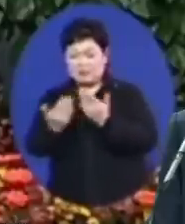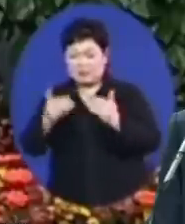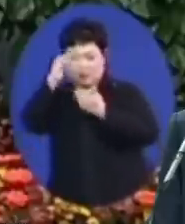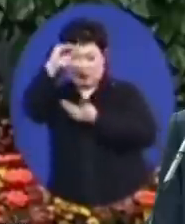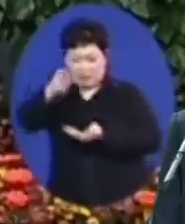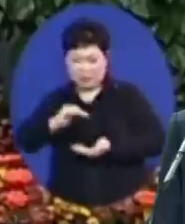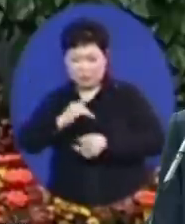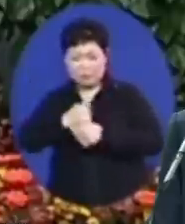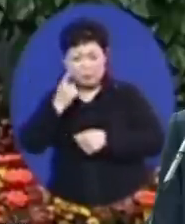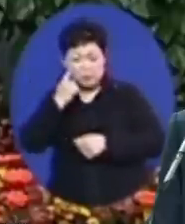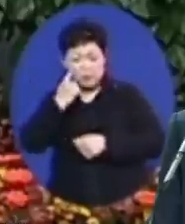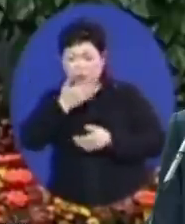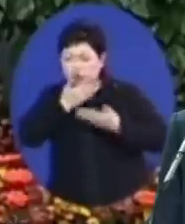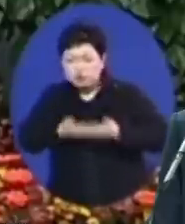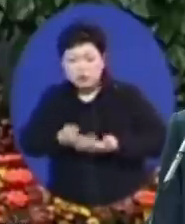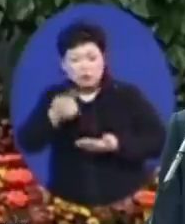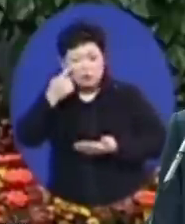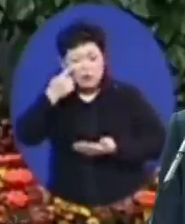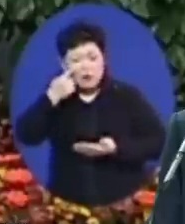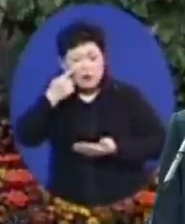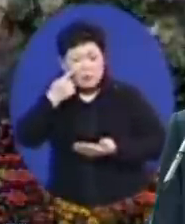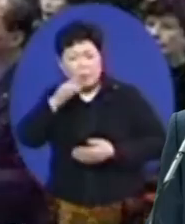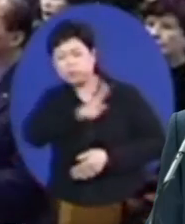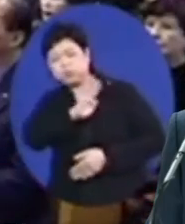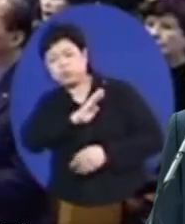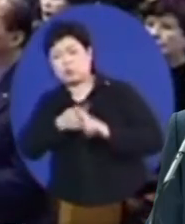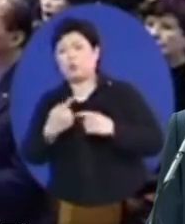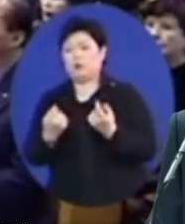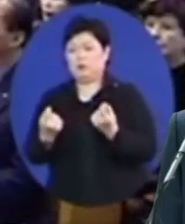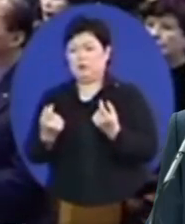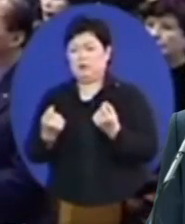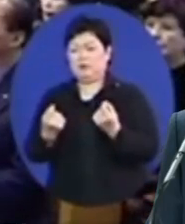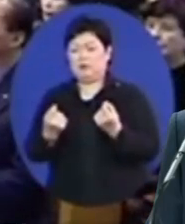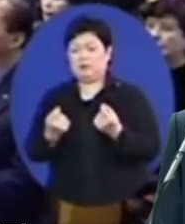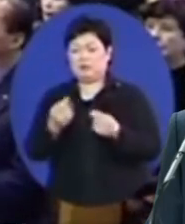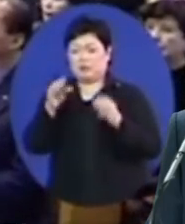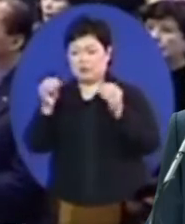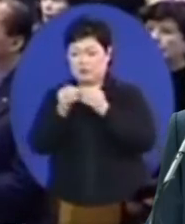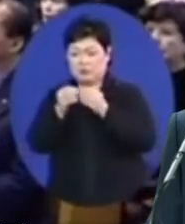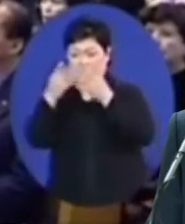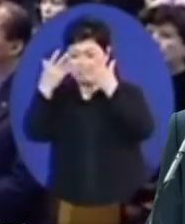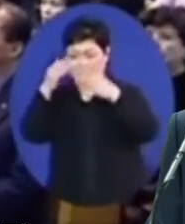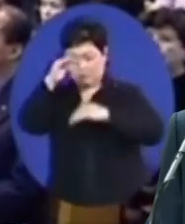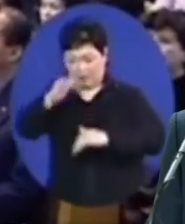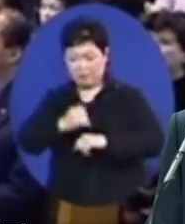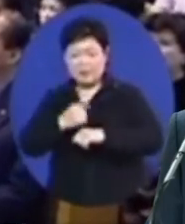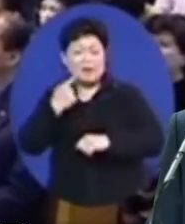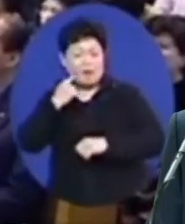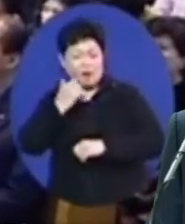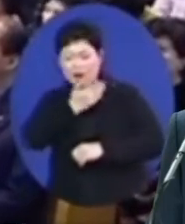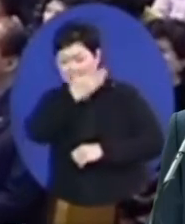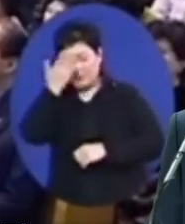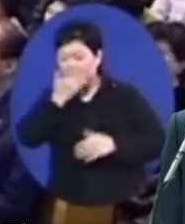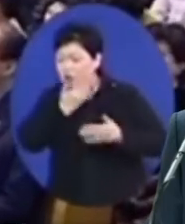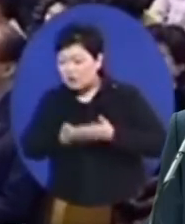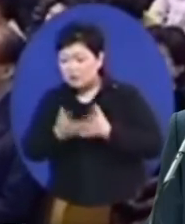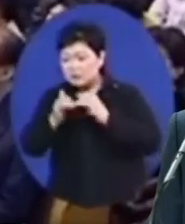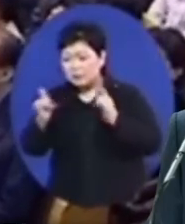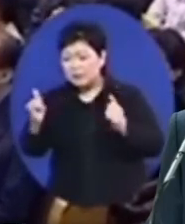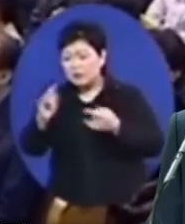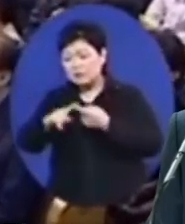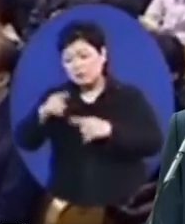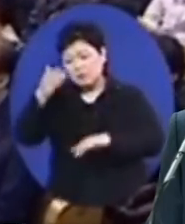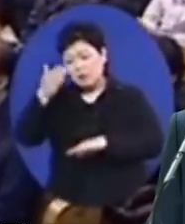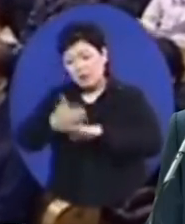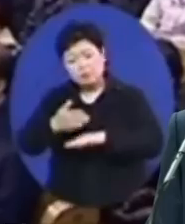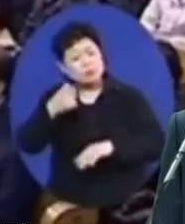보이지 않는가 보다 이와 같은 제목의 글을 남겼습니다. 이 글은 이렇습니다. 이렇게 아름답고 귀한 것에 사람들은 왜 감사할 줄